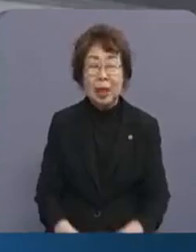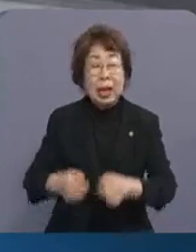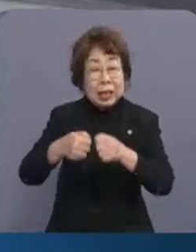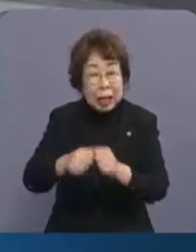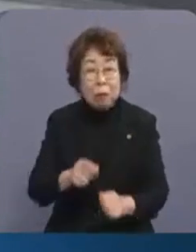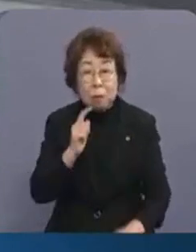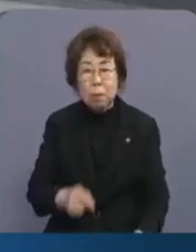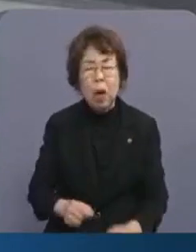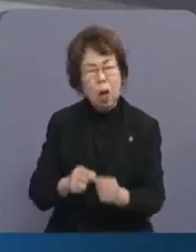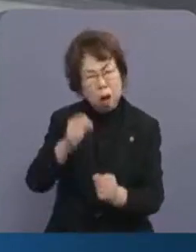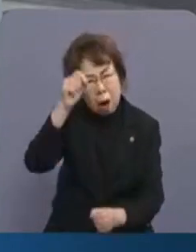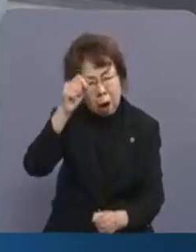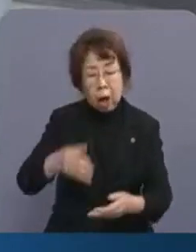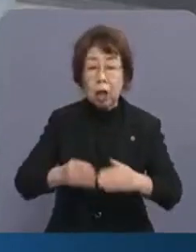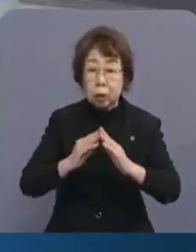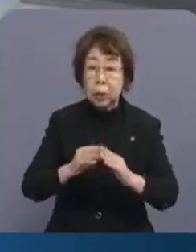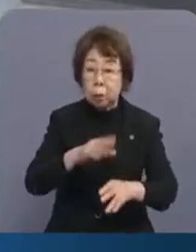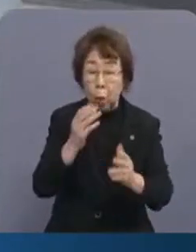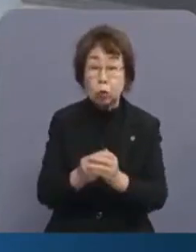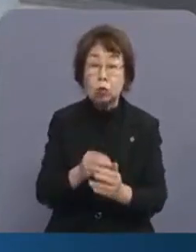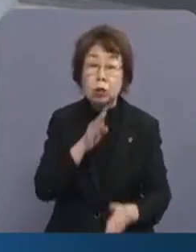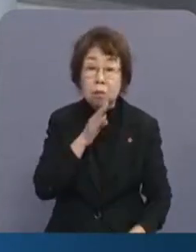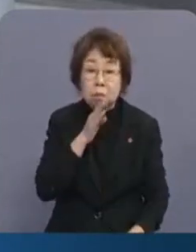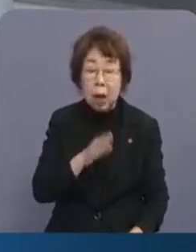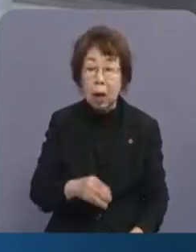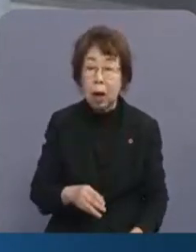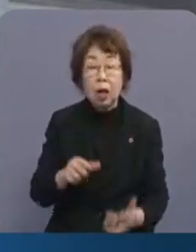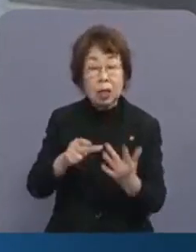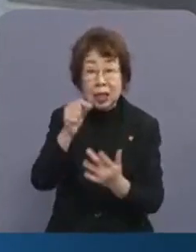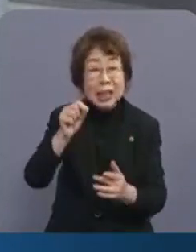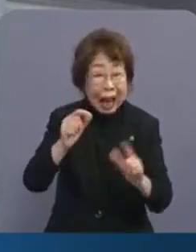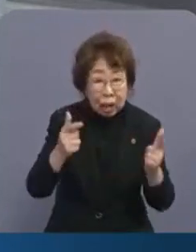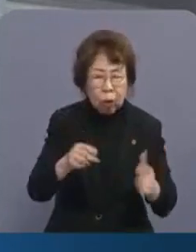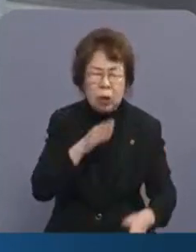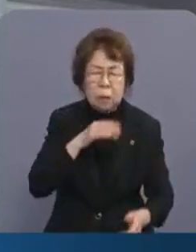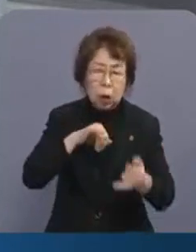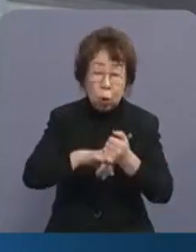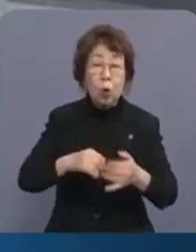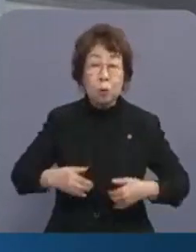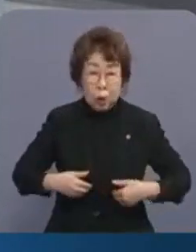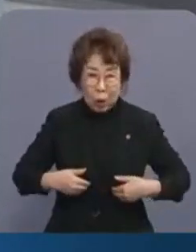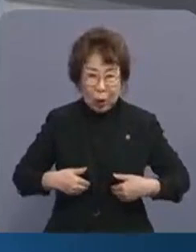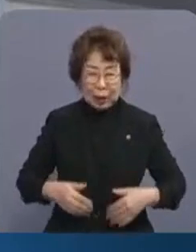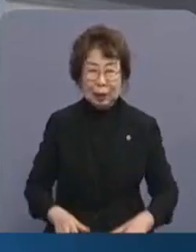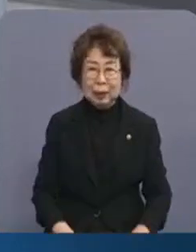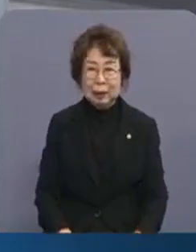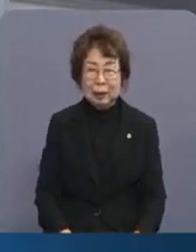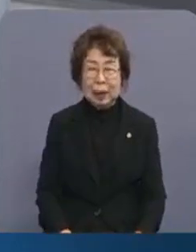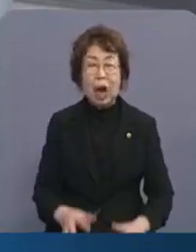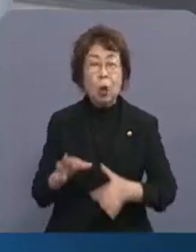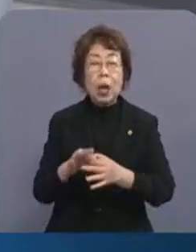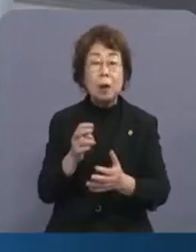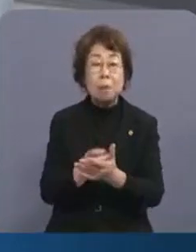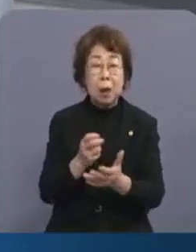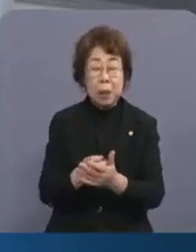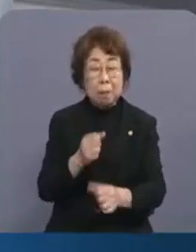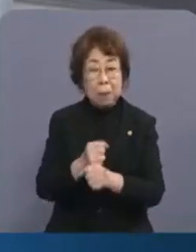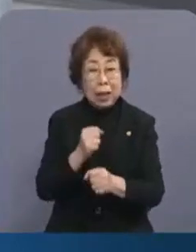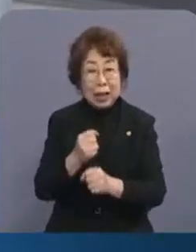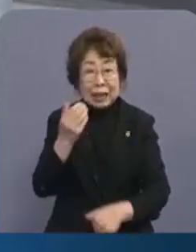상황인데 영구처분장 건립 자체는 사실은 선택의 문제가 아니라 이건 필수지 않습니까 자 근데 관련법이